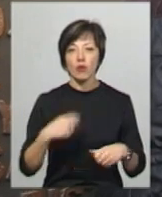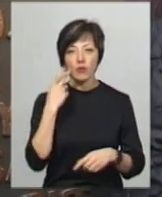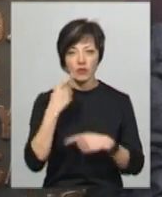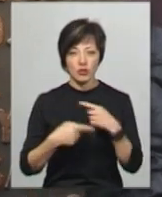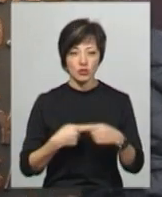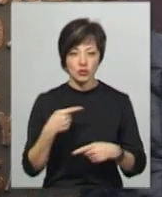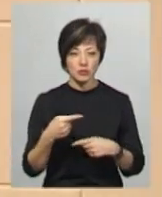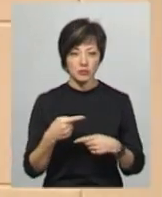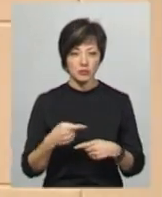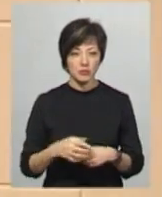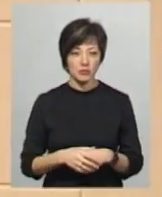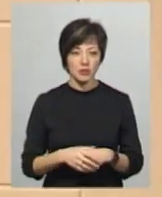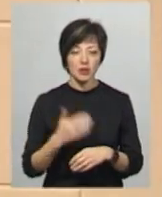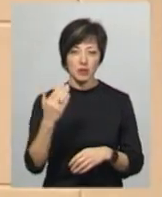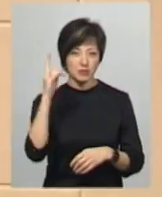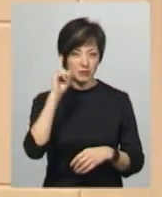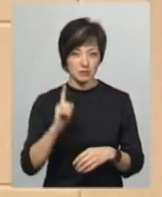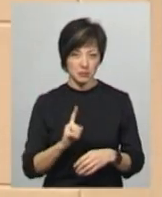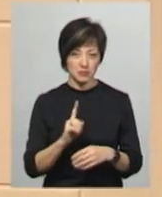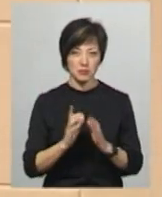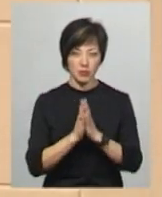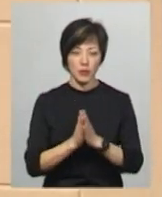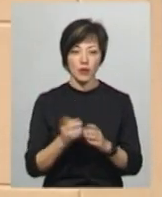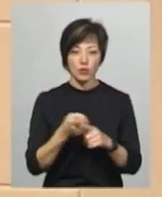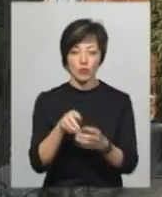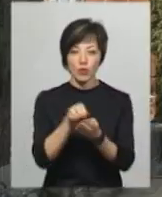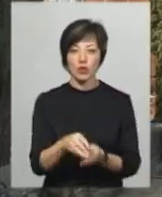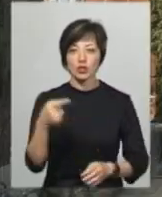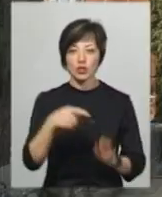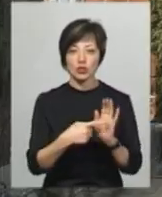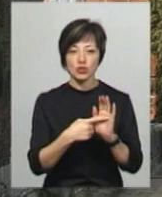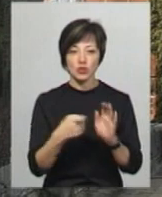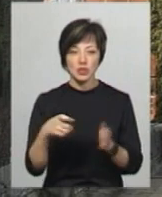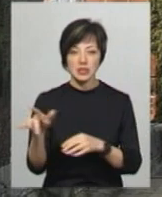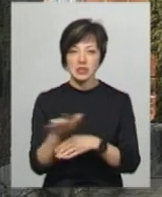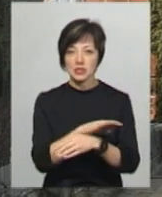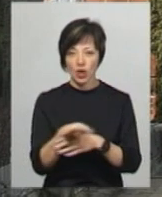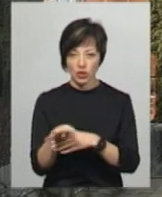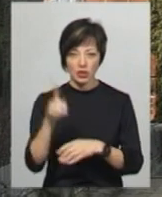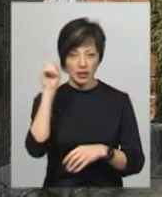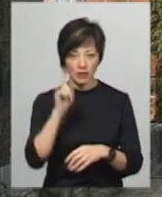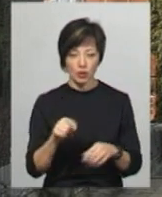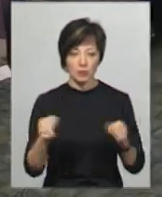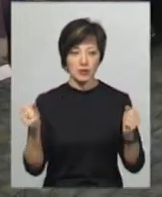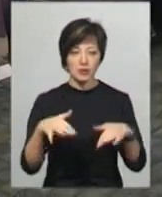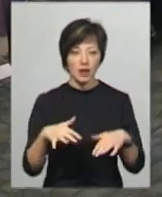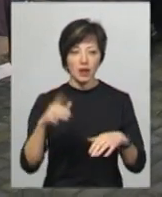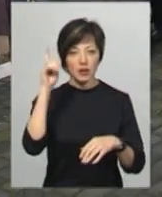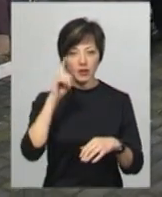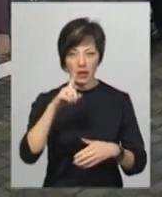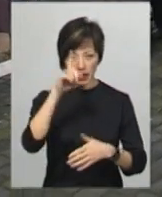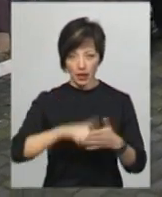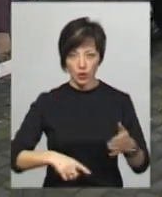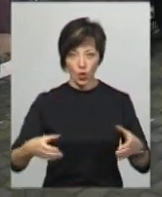і скажемо «Умень». Це братська могила, у якій поховано 1600 страшних євреїв. Саме тут сьогодні зібрались представники іудейської